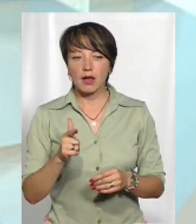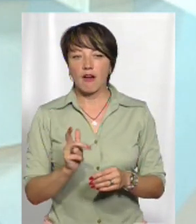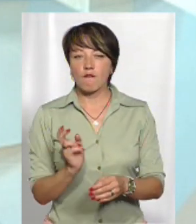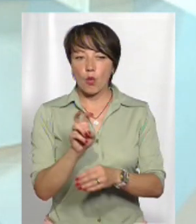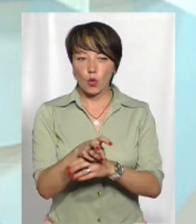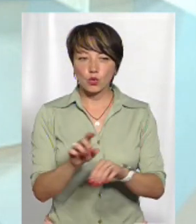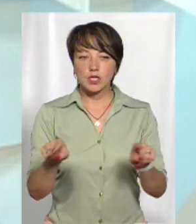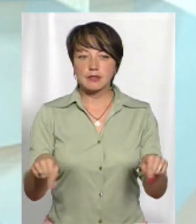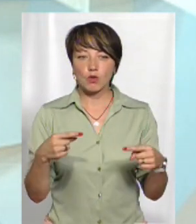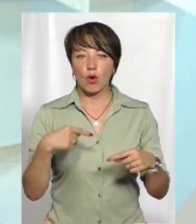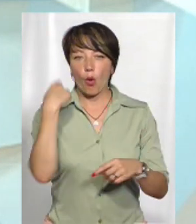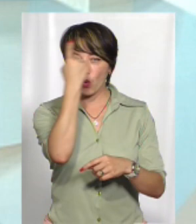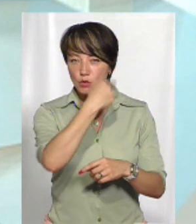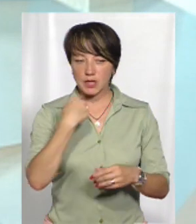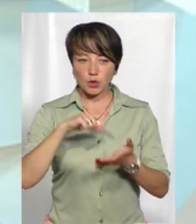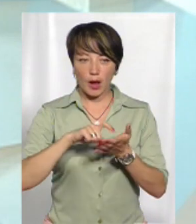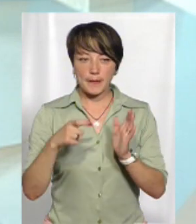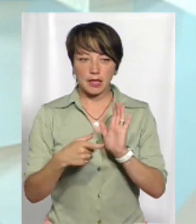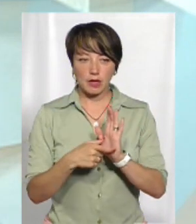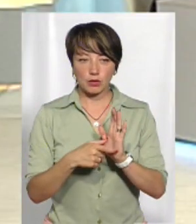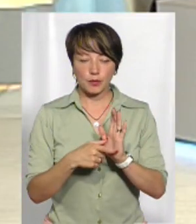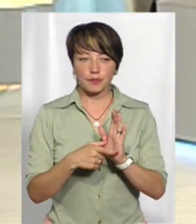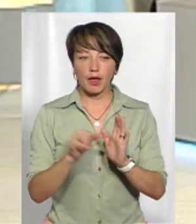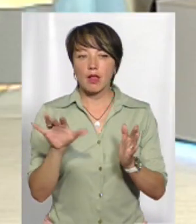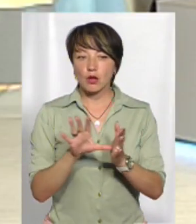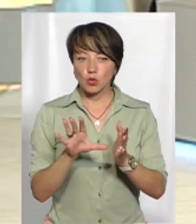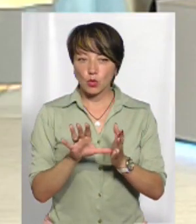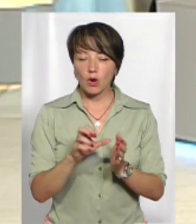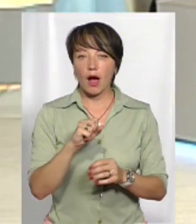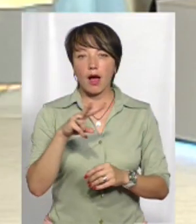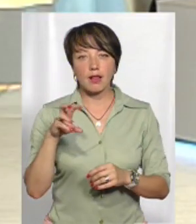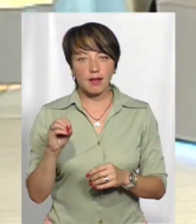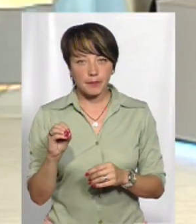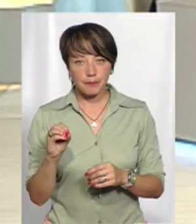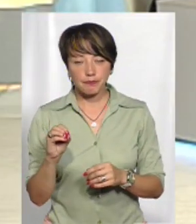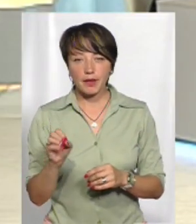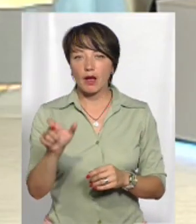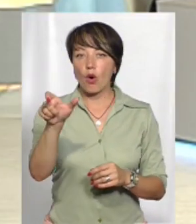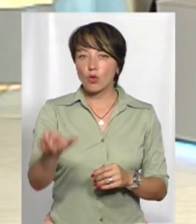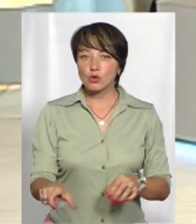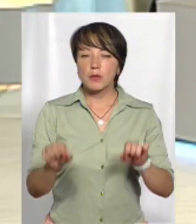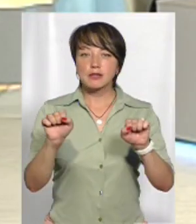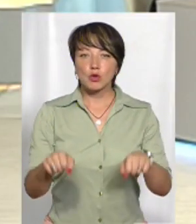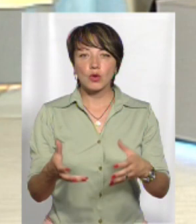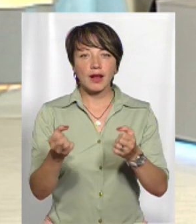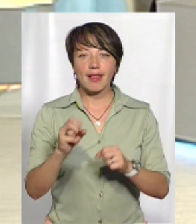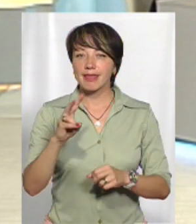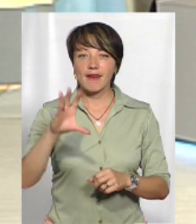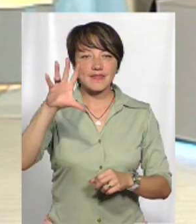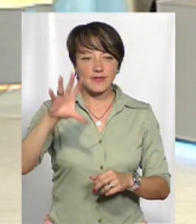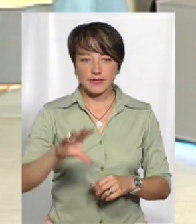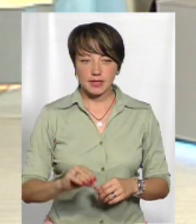входу і створення свого особистого кабінету. Але за рахунок цієї послуги особа зможе отримати не